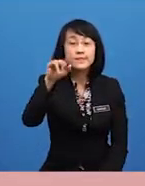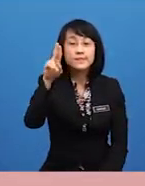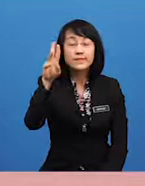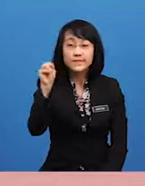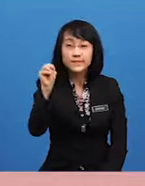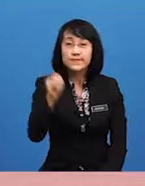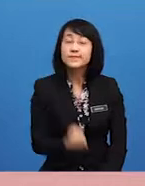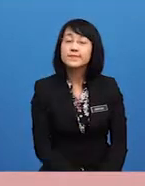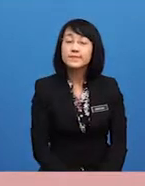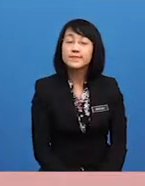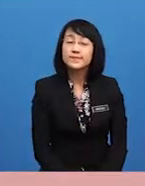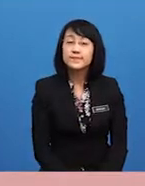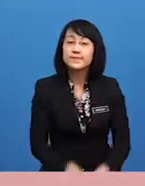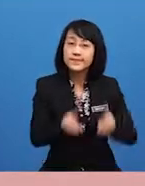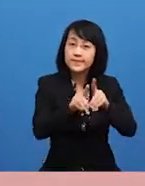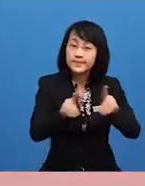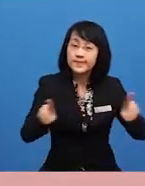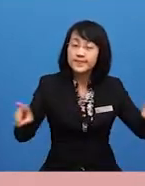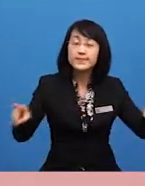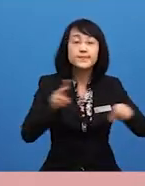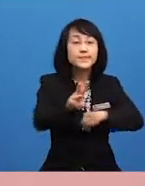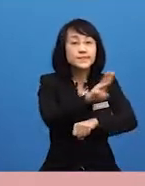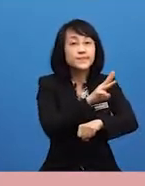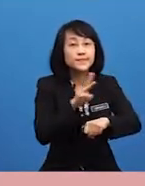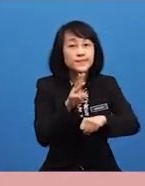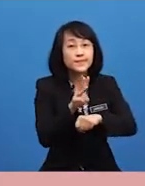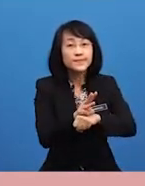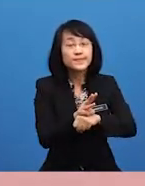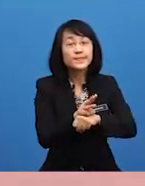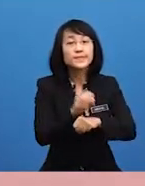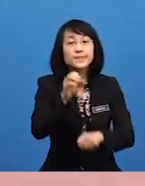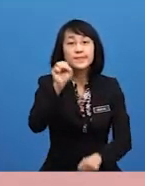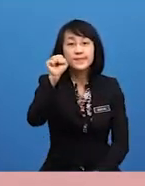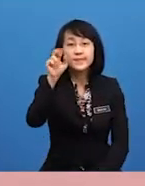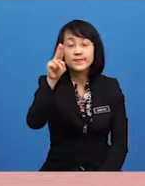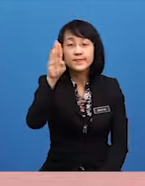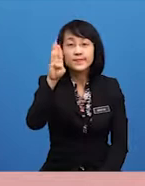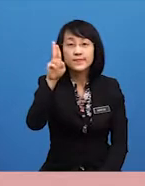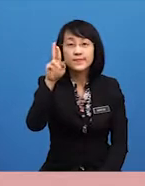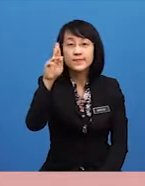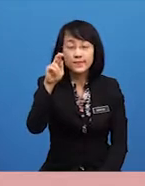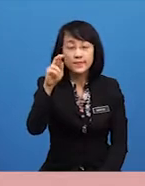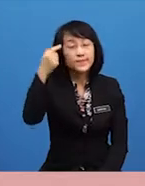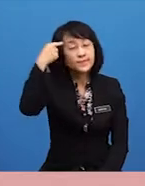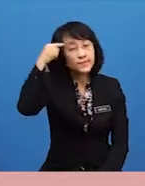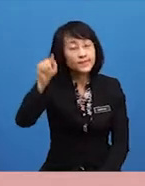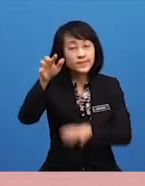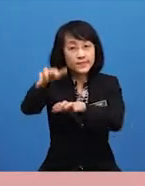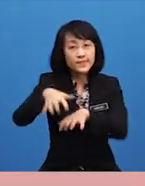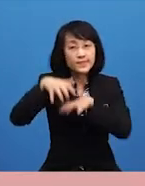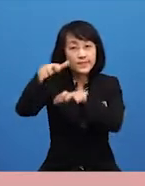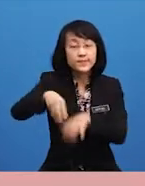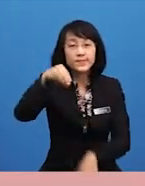ini merupakan kawasan yang subur untuk kegiatan pertanian.